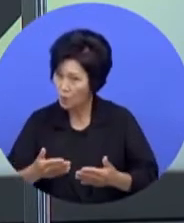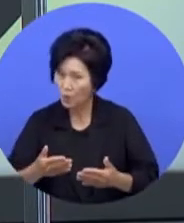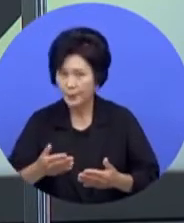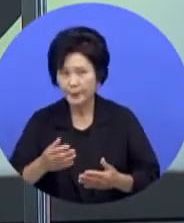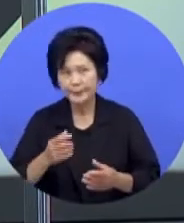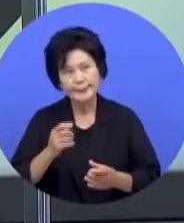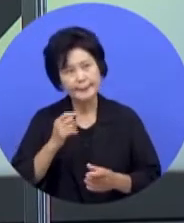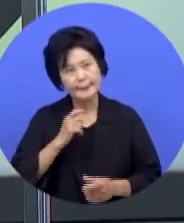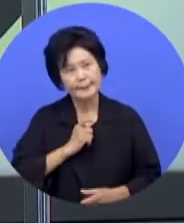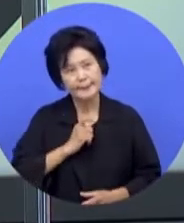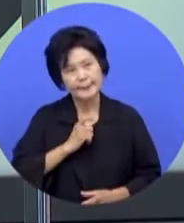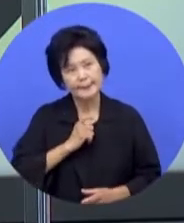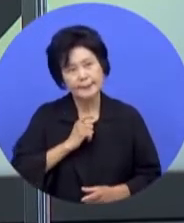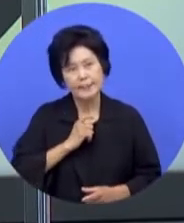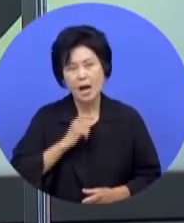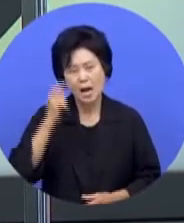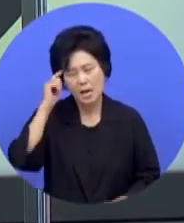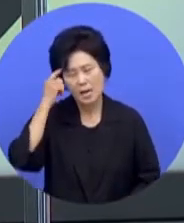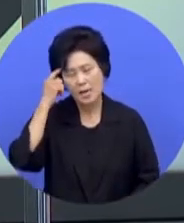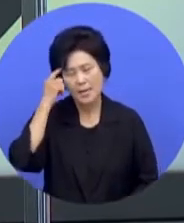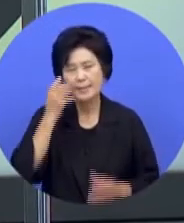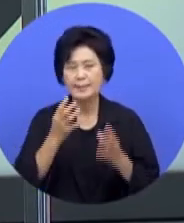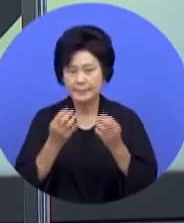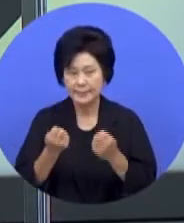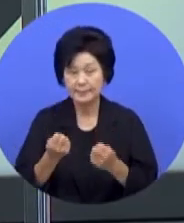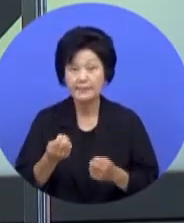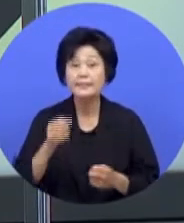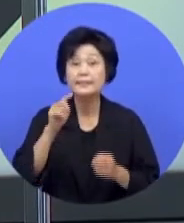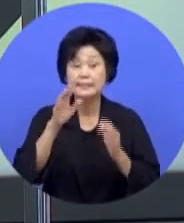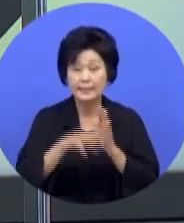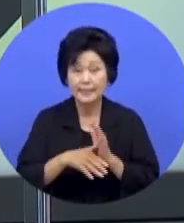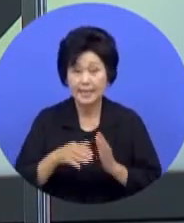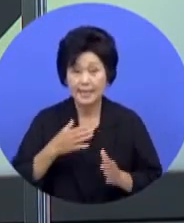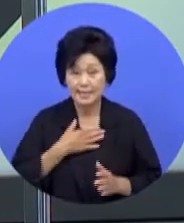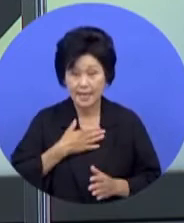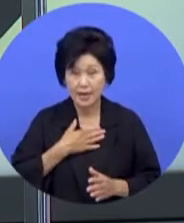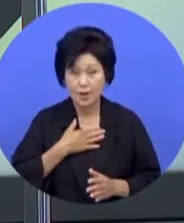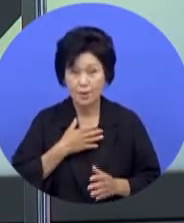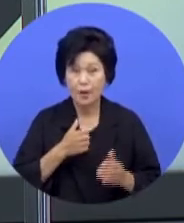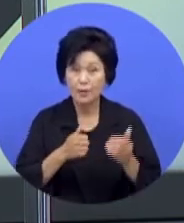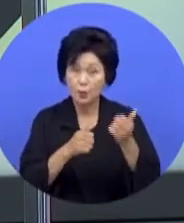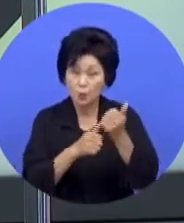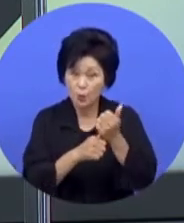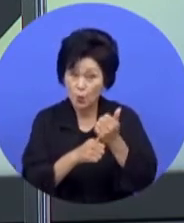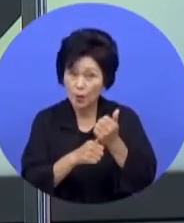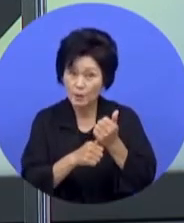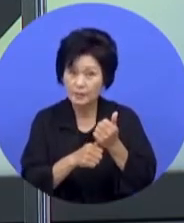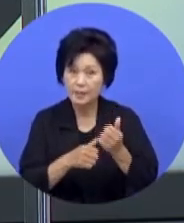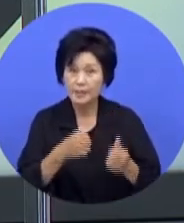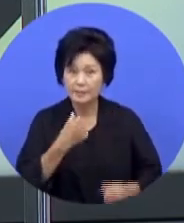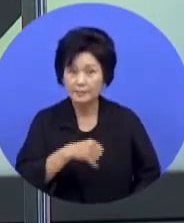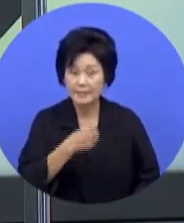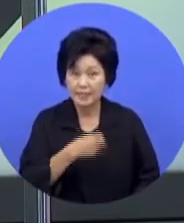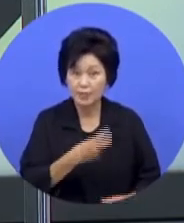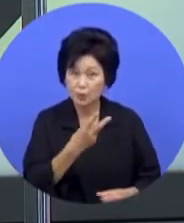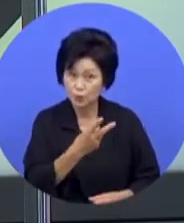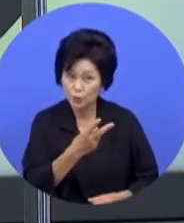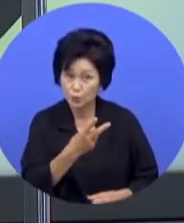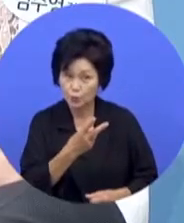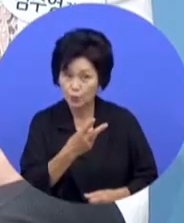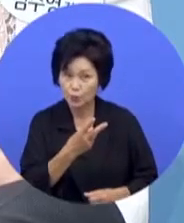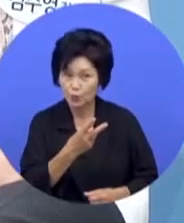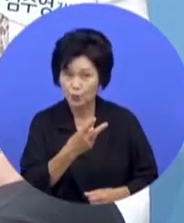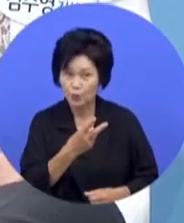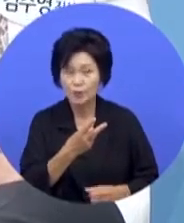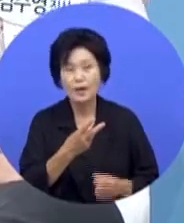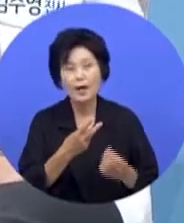교감 선생님, 우리 자녀 둘하고 또 부목사님이 있었어요. 거기 자녀 둘하고 난 넷만 와도 되겠다.